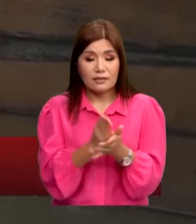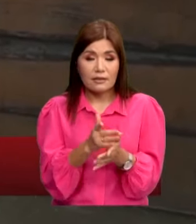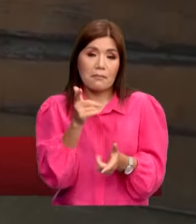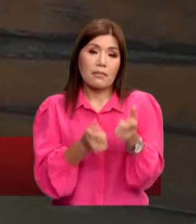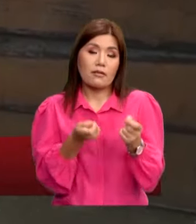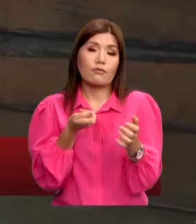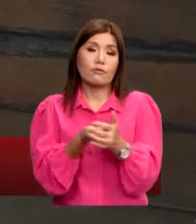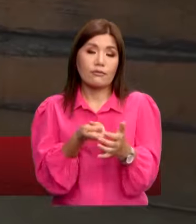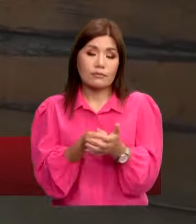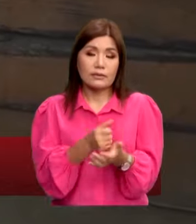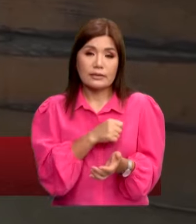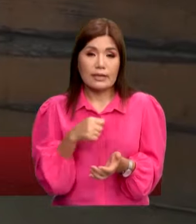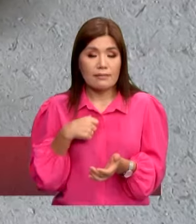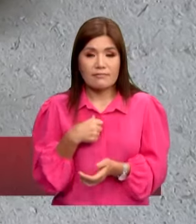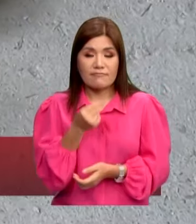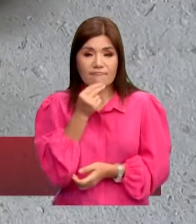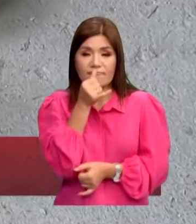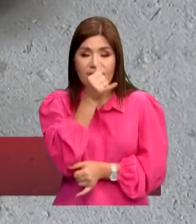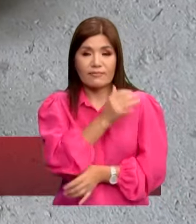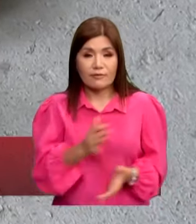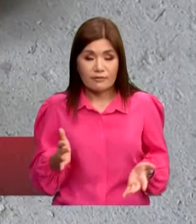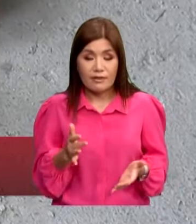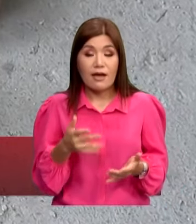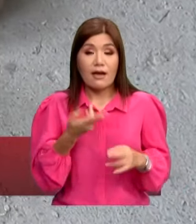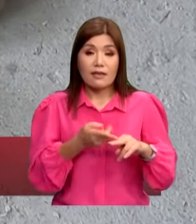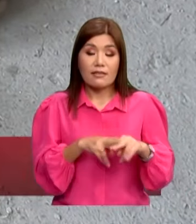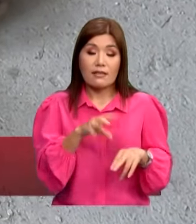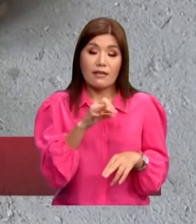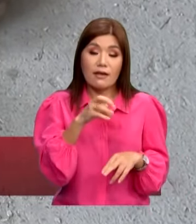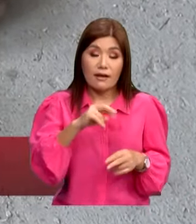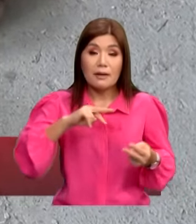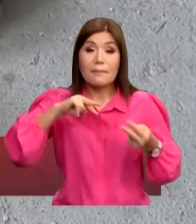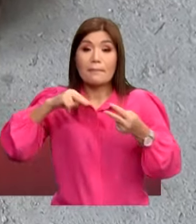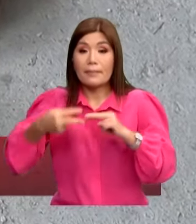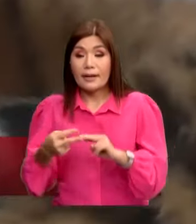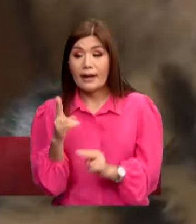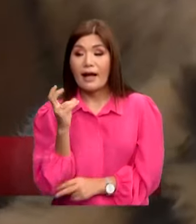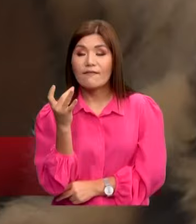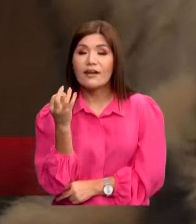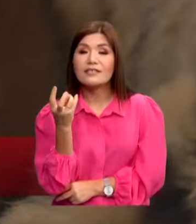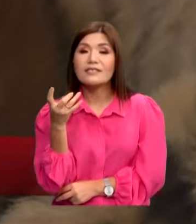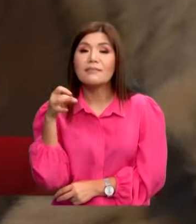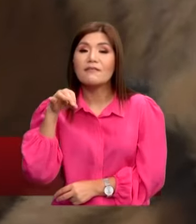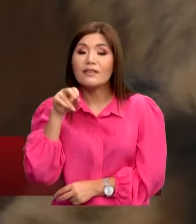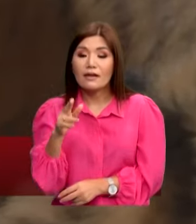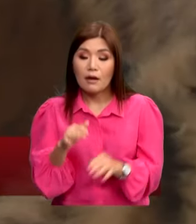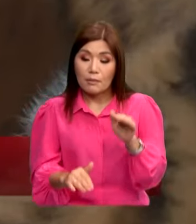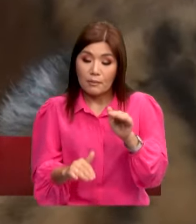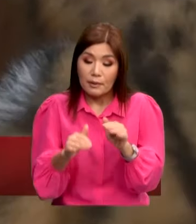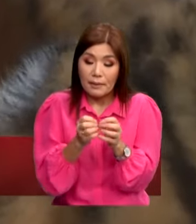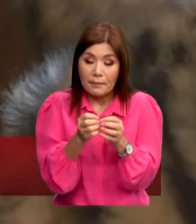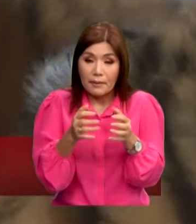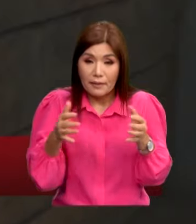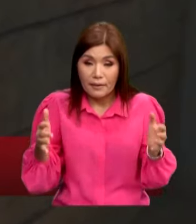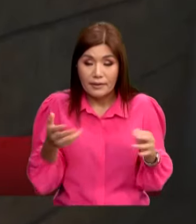ее. Сами не едят еще. Амурских тигрят уже на обмен просит Кавказский заповедник, но только когда подрастут, как их